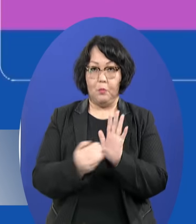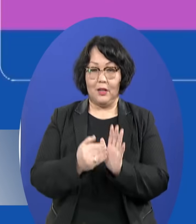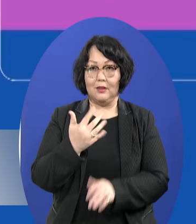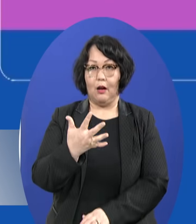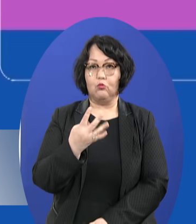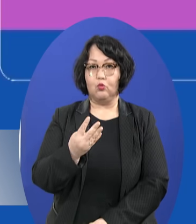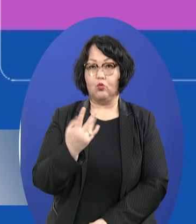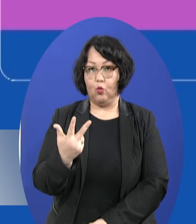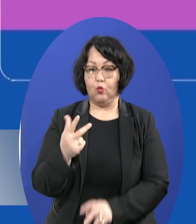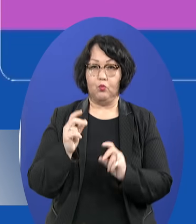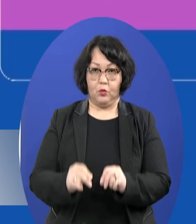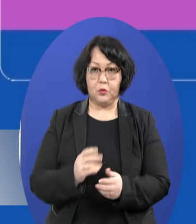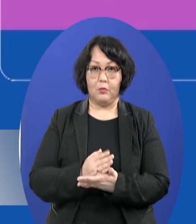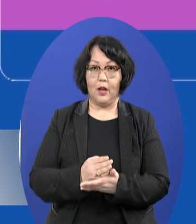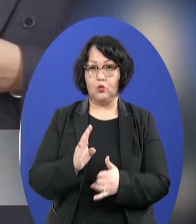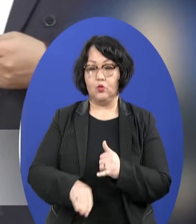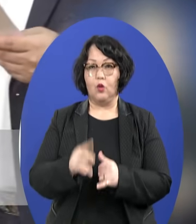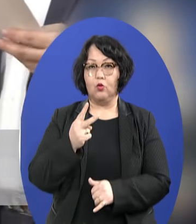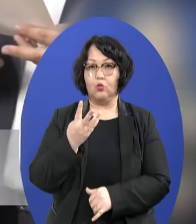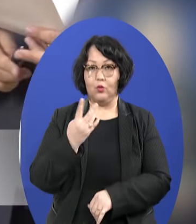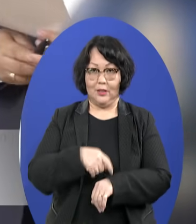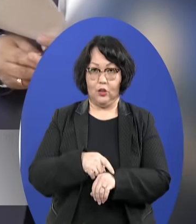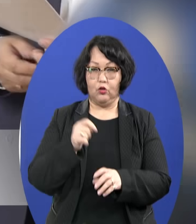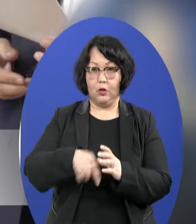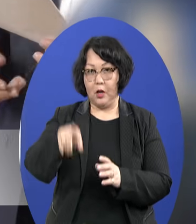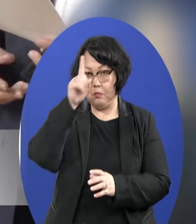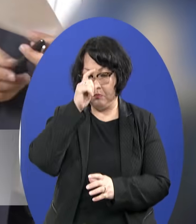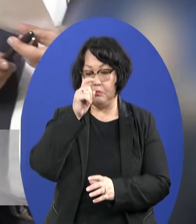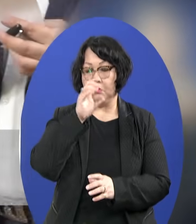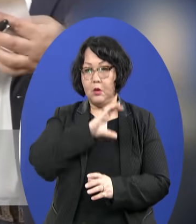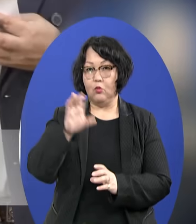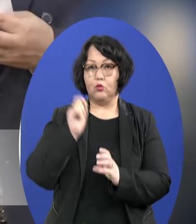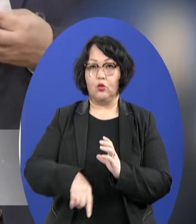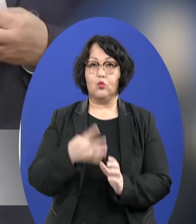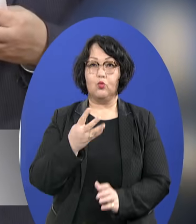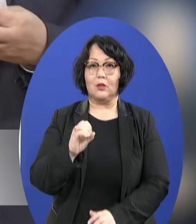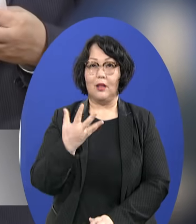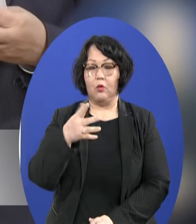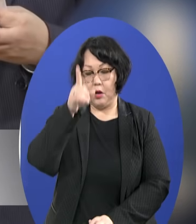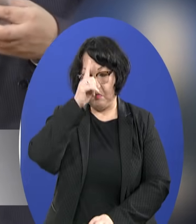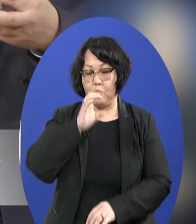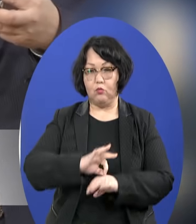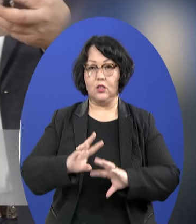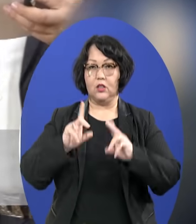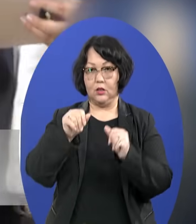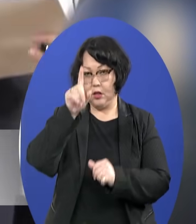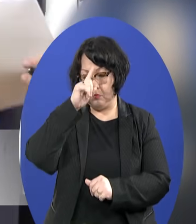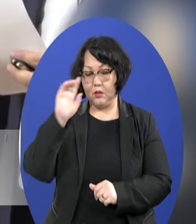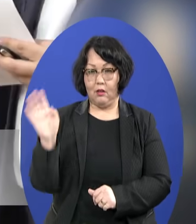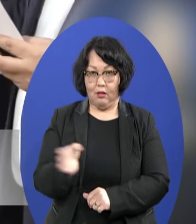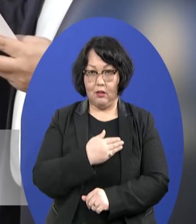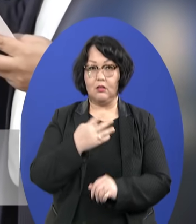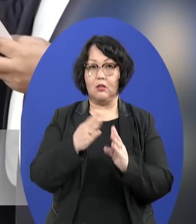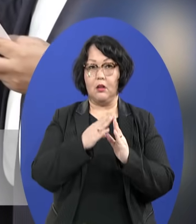17543 болж нэмэгдэж байна. За сүүлийн 24 цагт эмнэлгээс бол 405 хүн идэгж гарсан байгаа. Харин гэрийн хяналтнаас 328